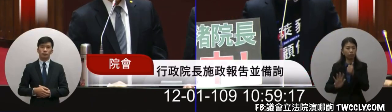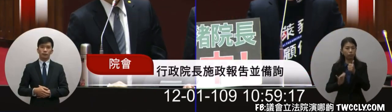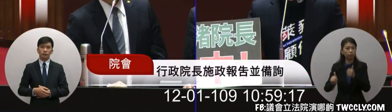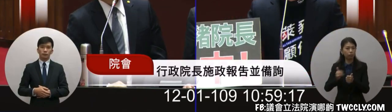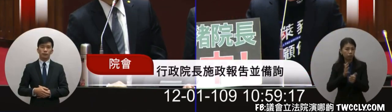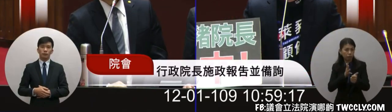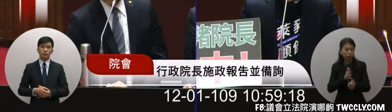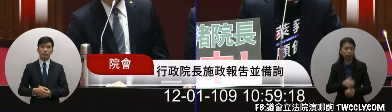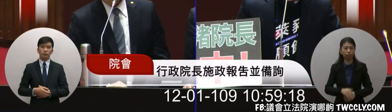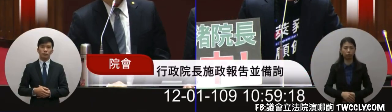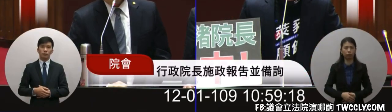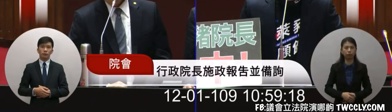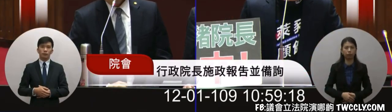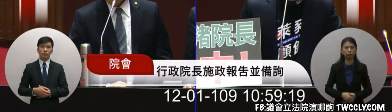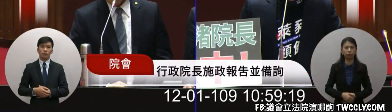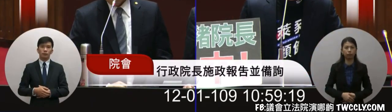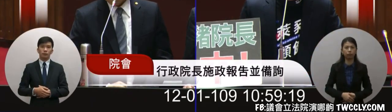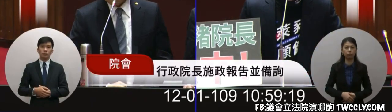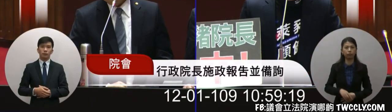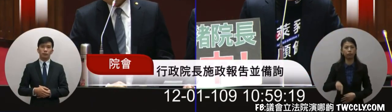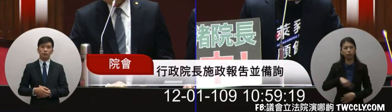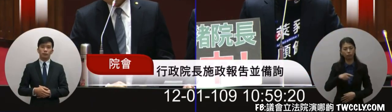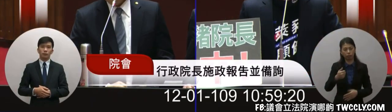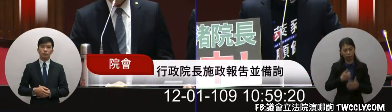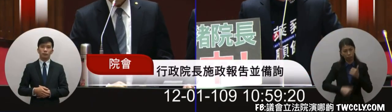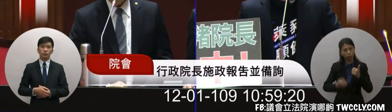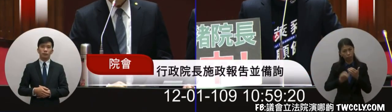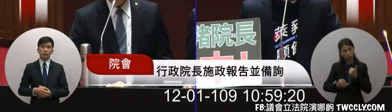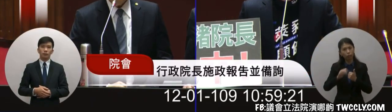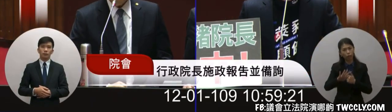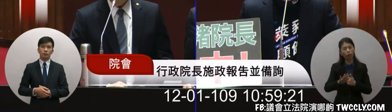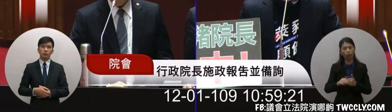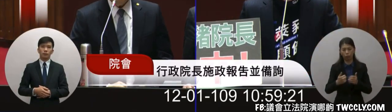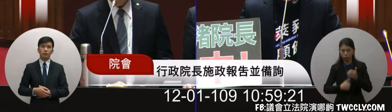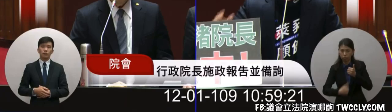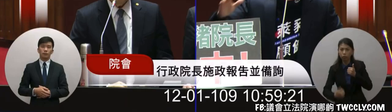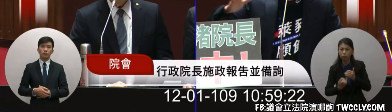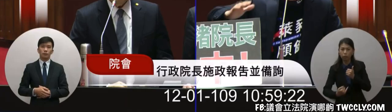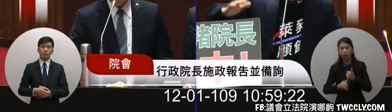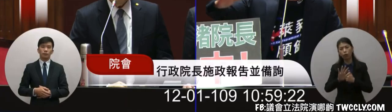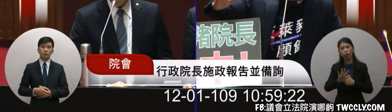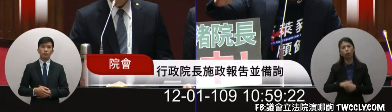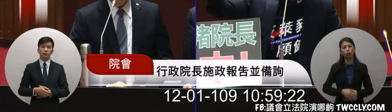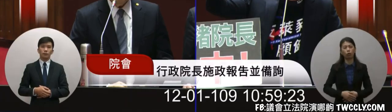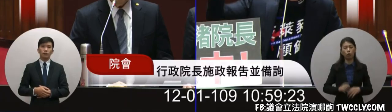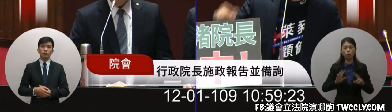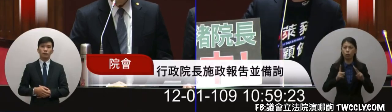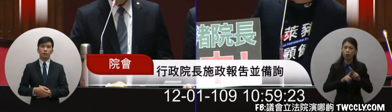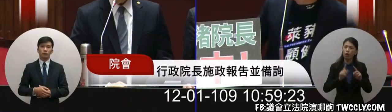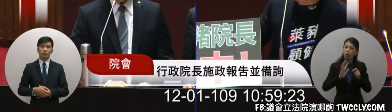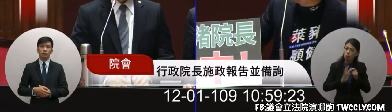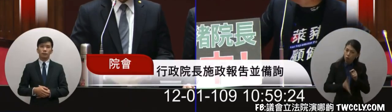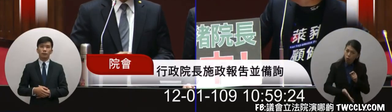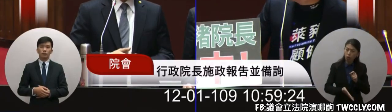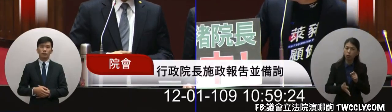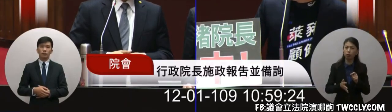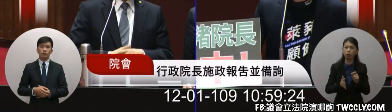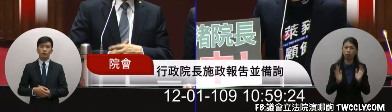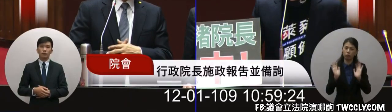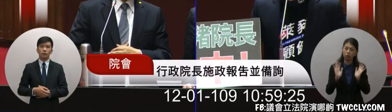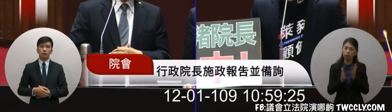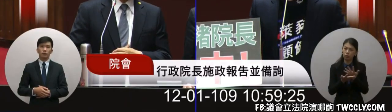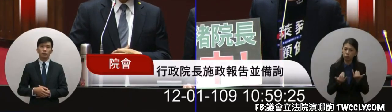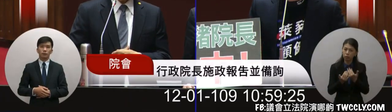论哦，我想，大家都有子女，大家都有也都有孙女啦哈、有一些国小国中，我们一直在讲是说